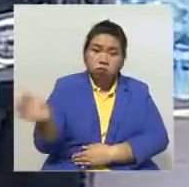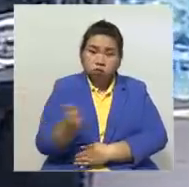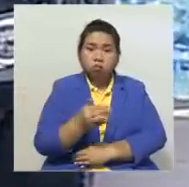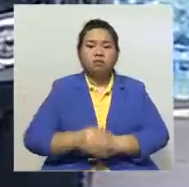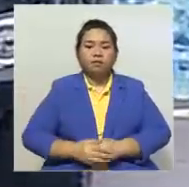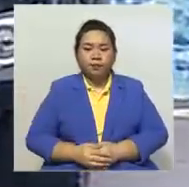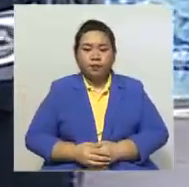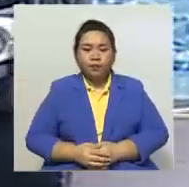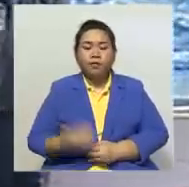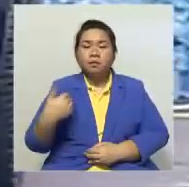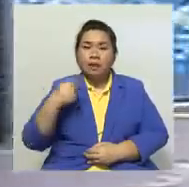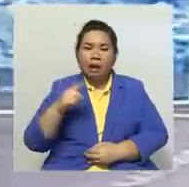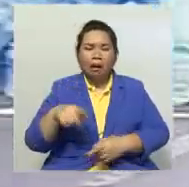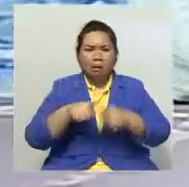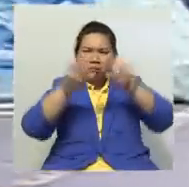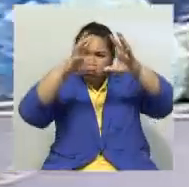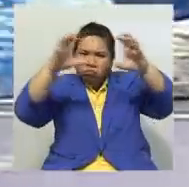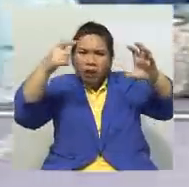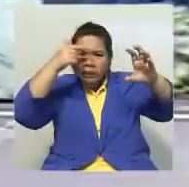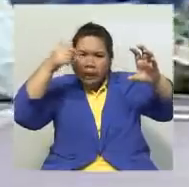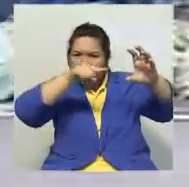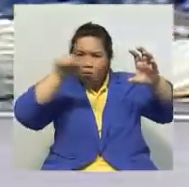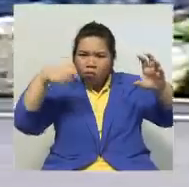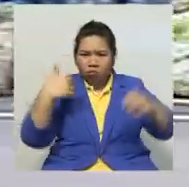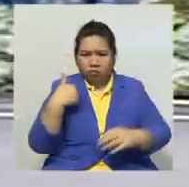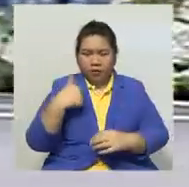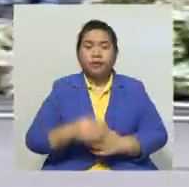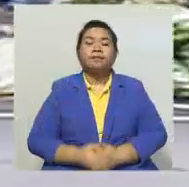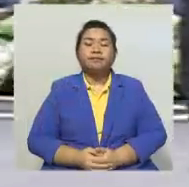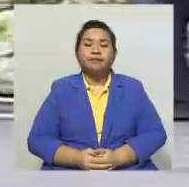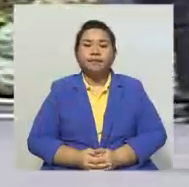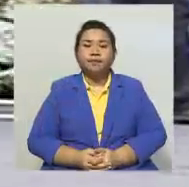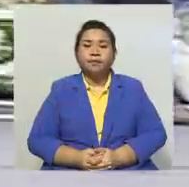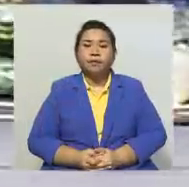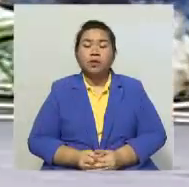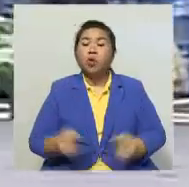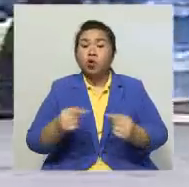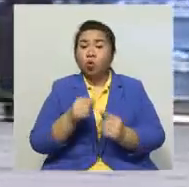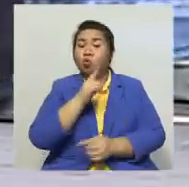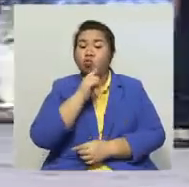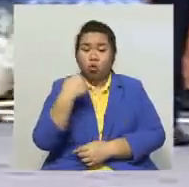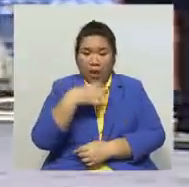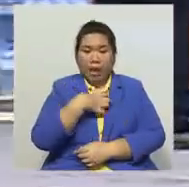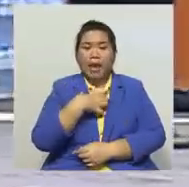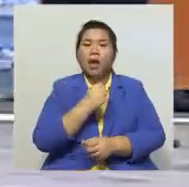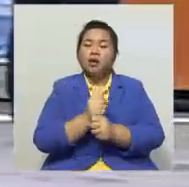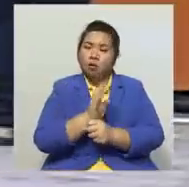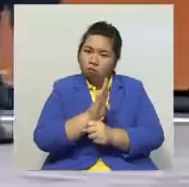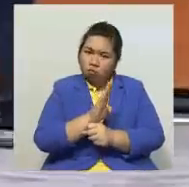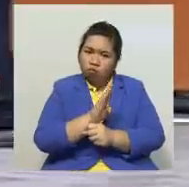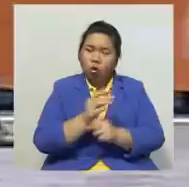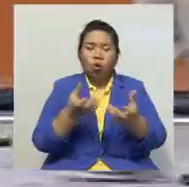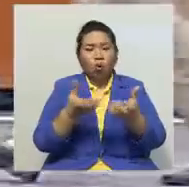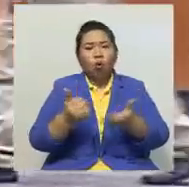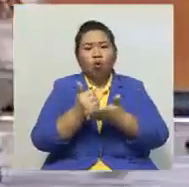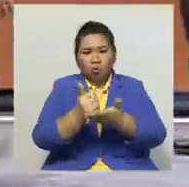าศทั่วไปนะคะก็ครึ้มฝนมาแล้วค่ะคุณประวีณาคุณกรองแก้วคะด้านการบริจาคนะคะสำหรับใครที่อยากร่วมเป็นส่วนหนึ่ง